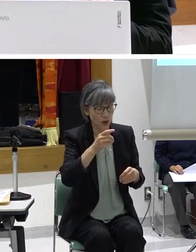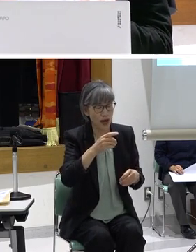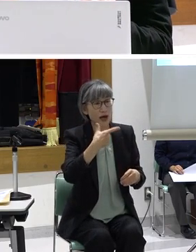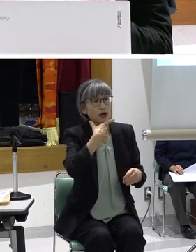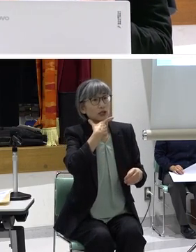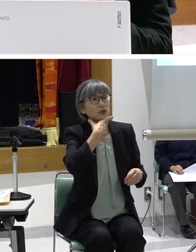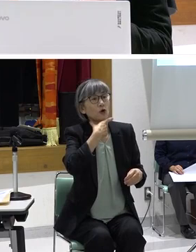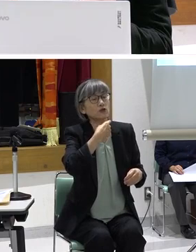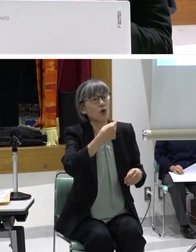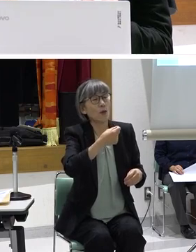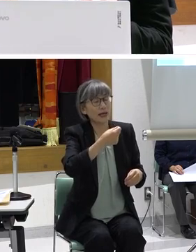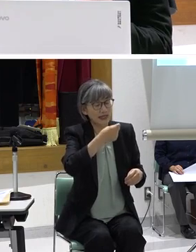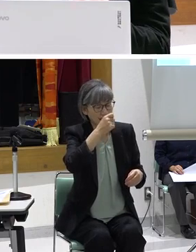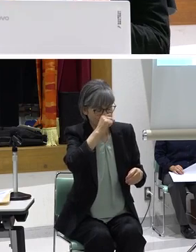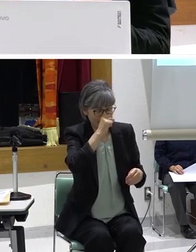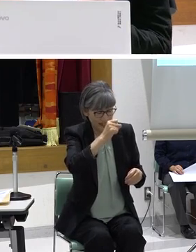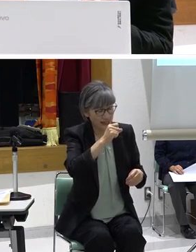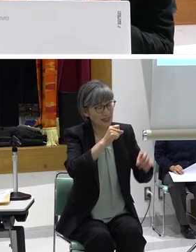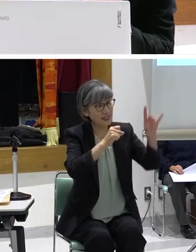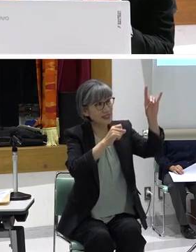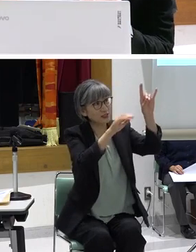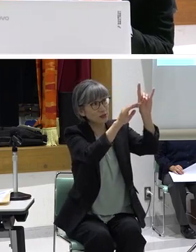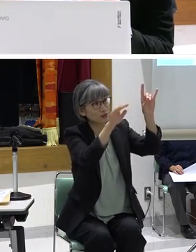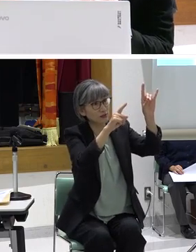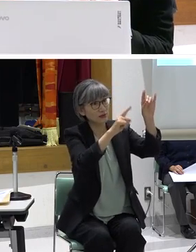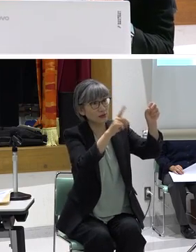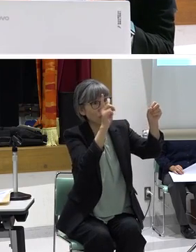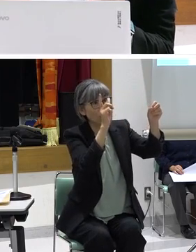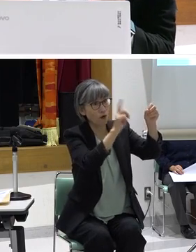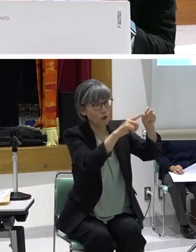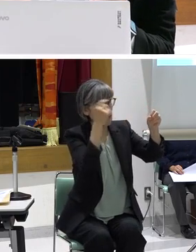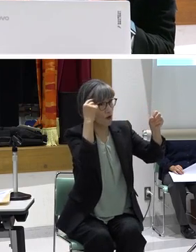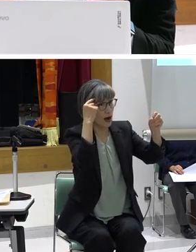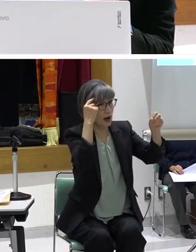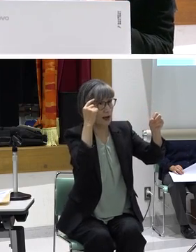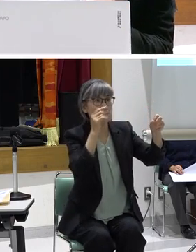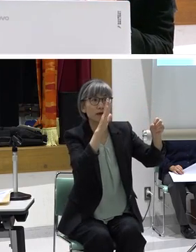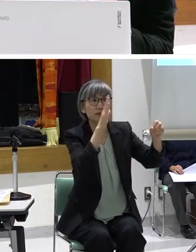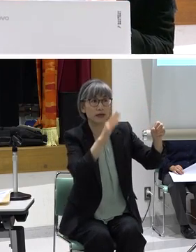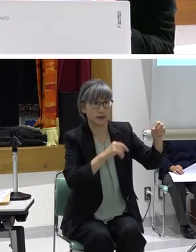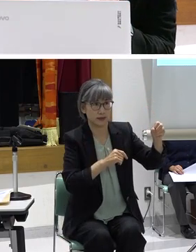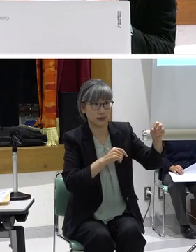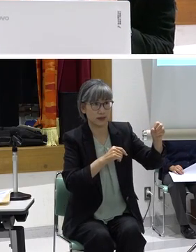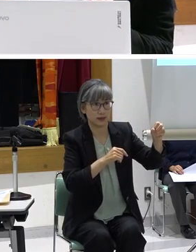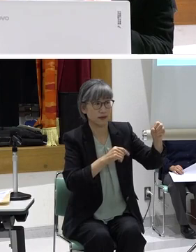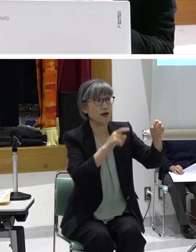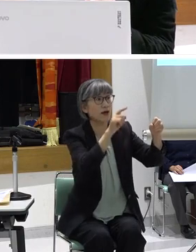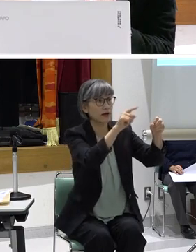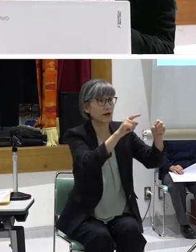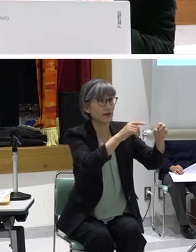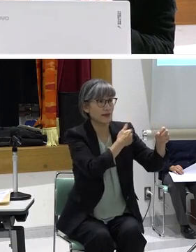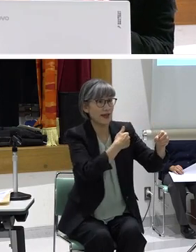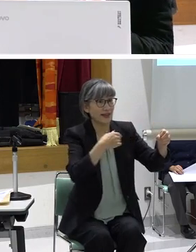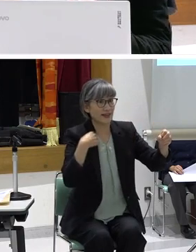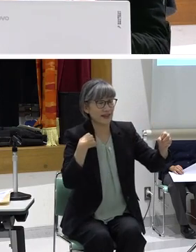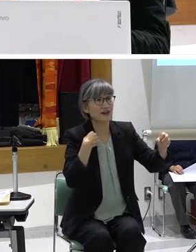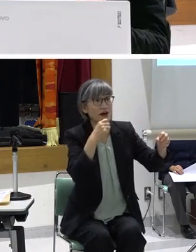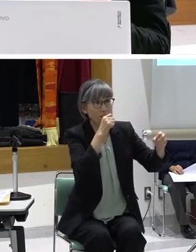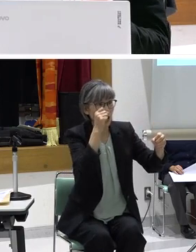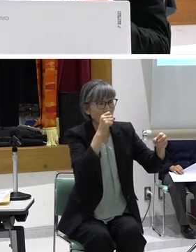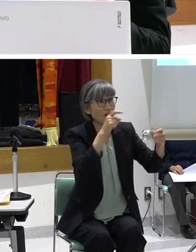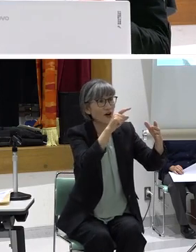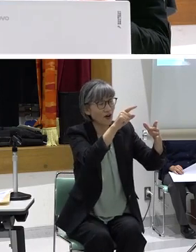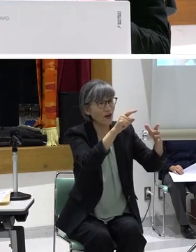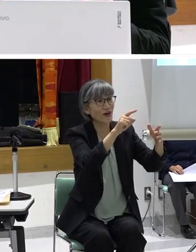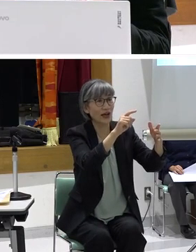望ましい基準を検討してください、で、できるその望ましい基準できるものをやってもらって、でもどうしてもやっぱり